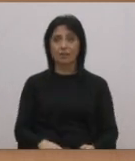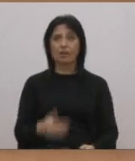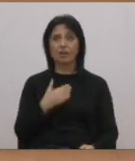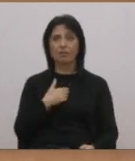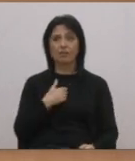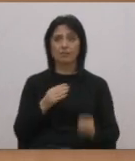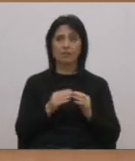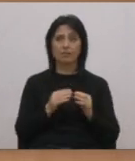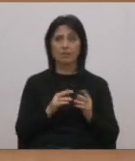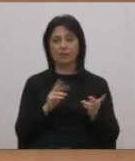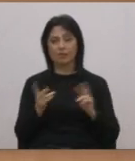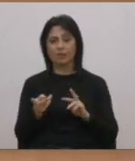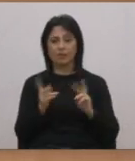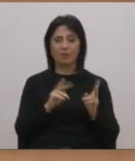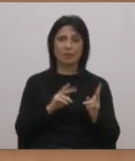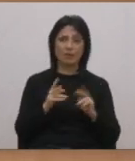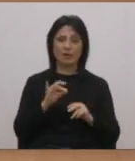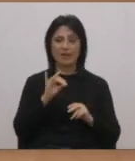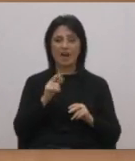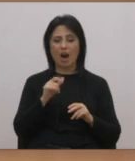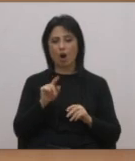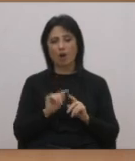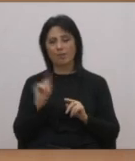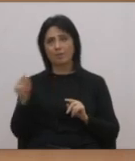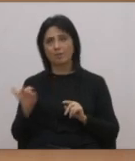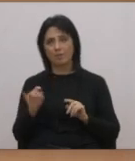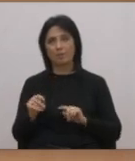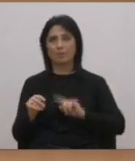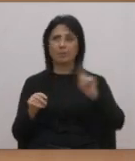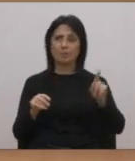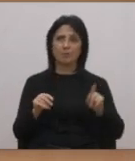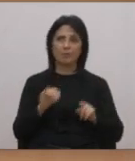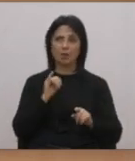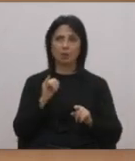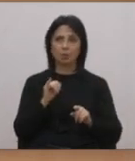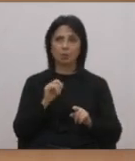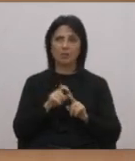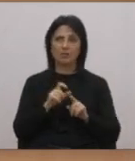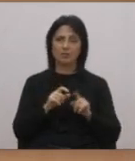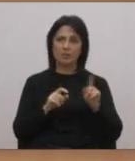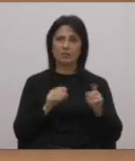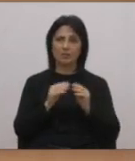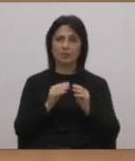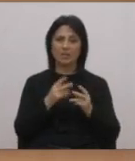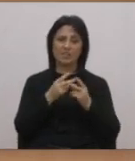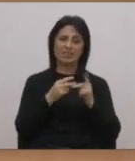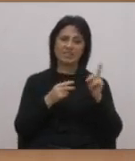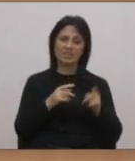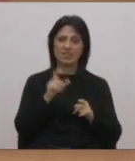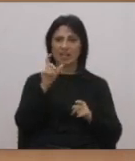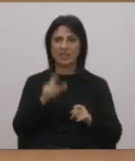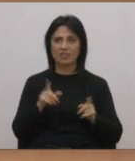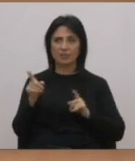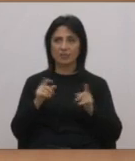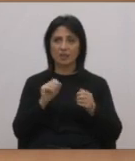Ჩვენ ისევ გადავდივართ სადღაც, იაგოსაც სადღაც გადაყავს ხოლმე ცუდად თან რა, ისევ ამ ციხეში მყოფი კაცისკენ